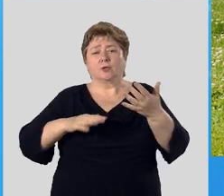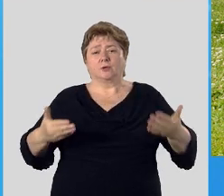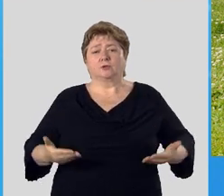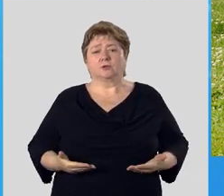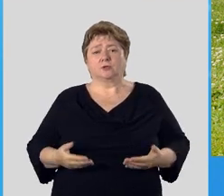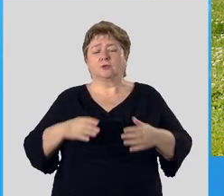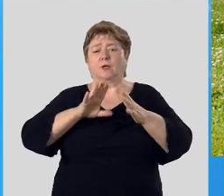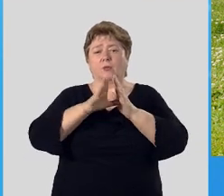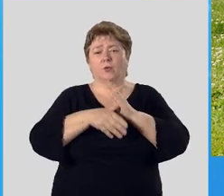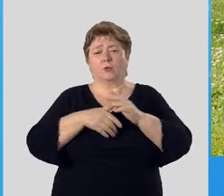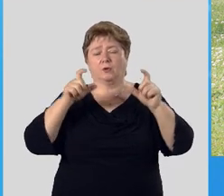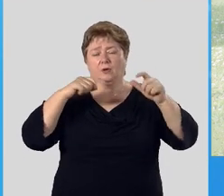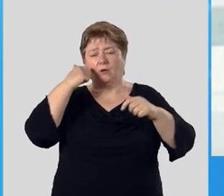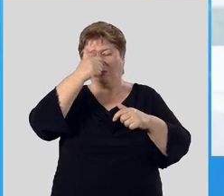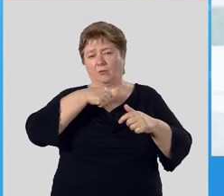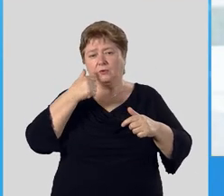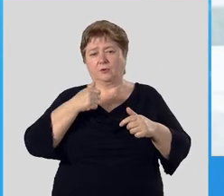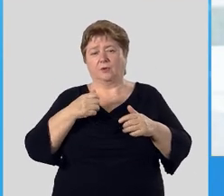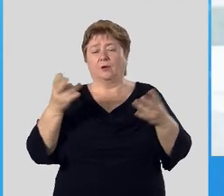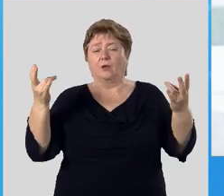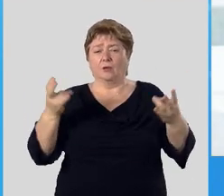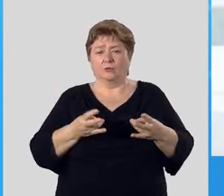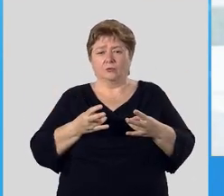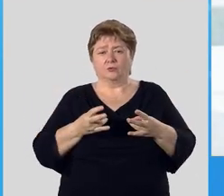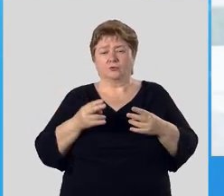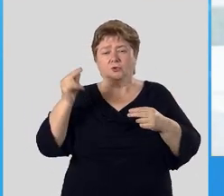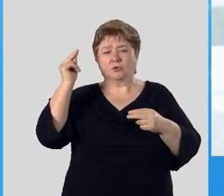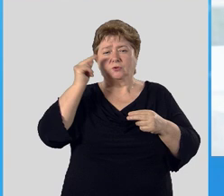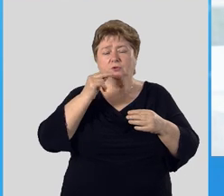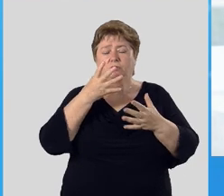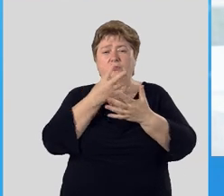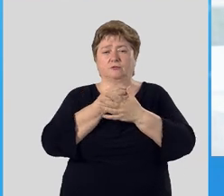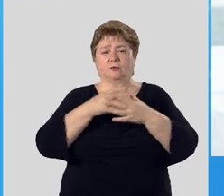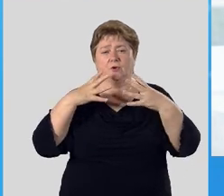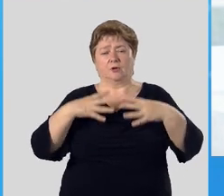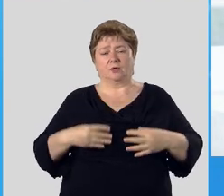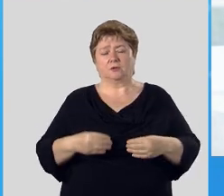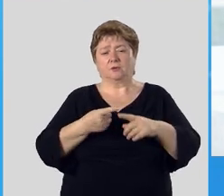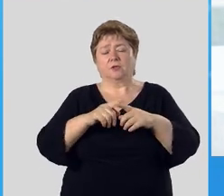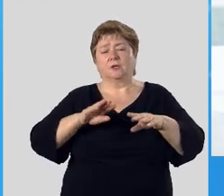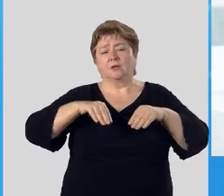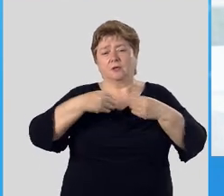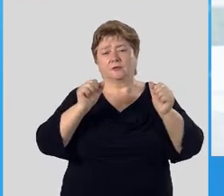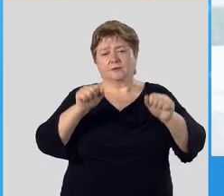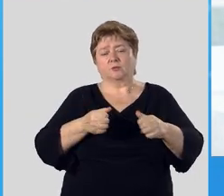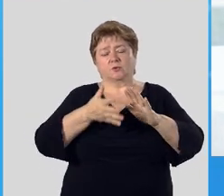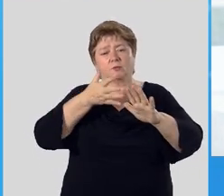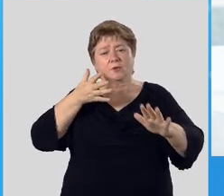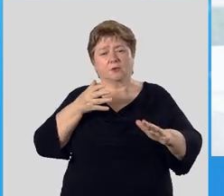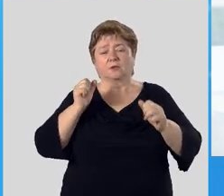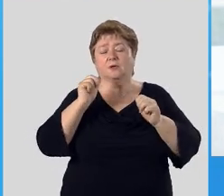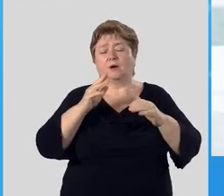на долгие годы необходимо изучать свой организм это даст возможность понять